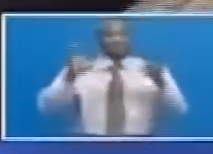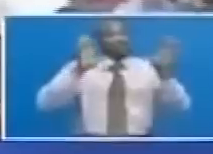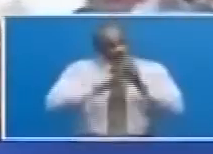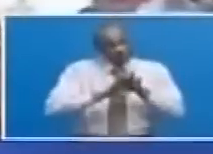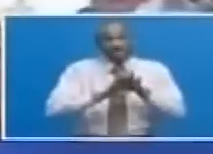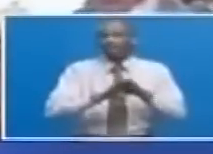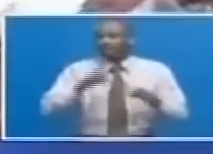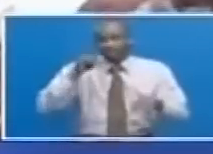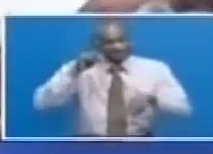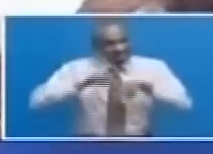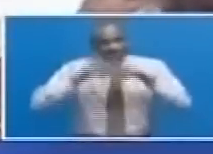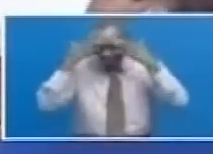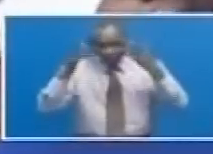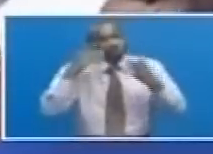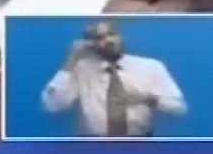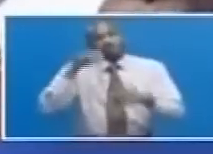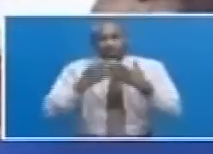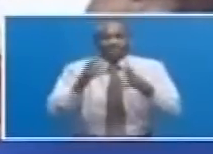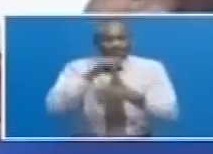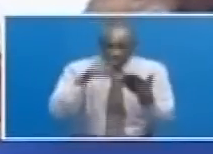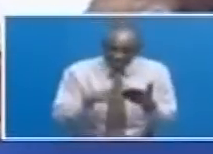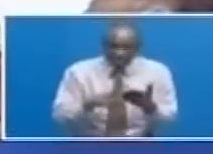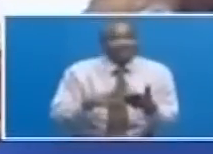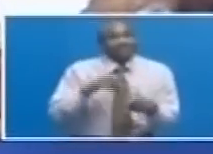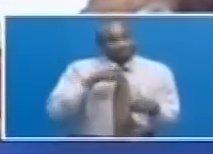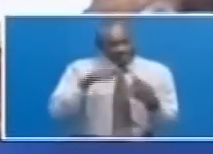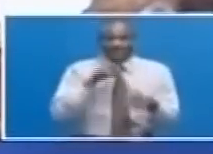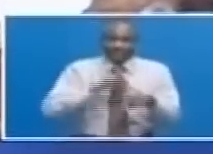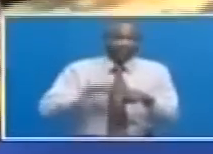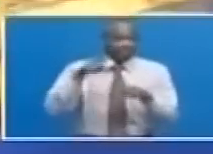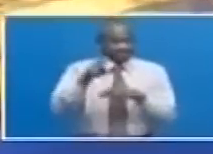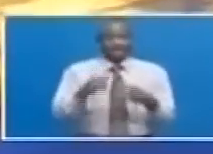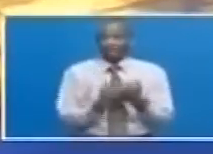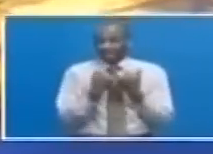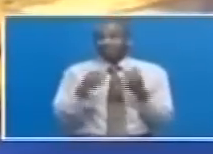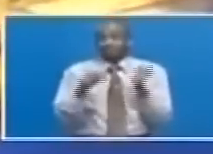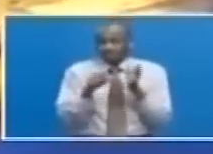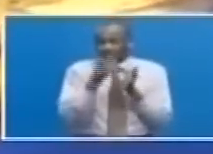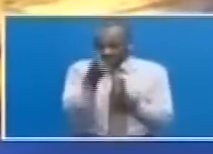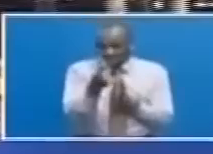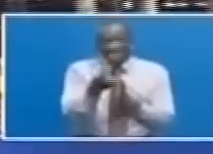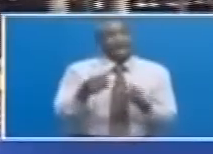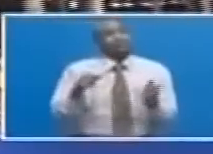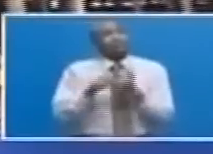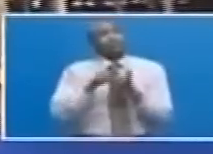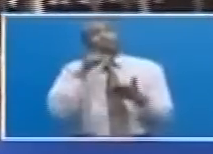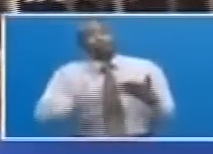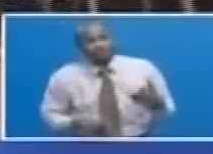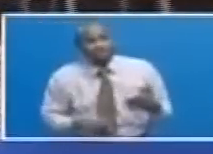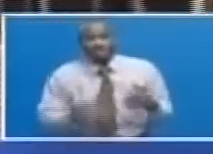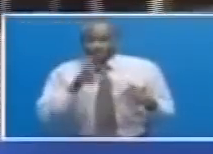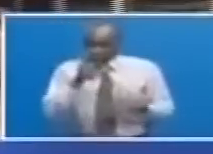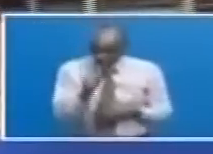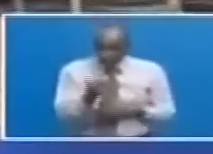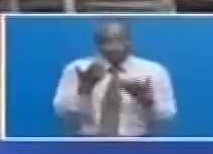muda usiojulikana kufuatia vurugu kwenye soko hilo hapo juzi. Mzozo unaozingira soko hilo unadaiwa kusababishwa